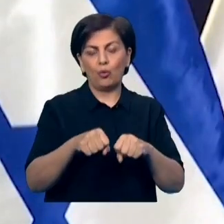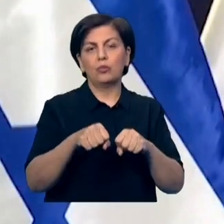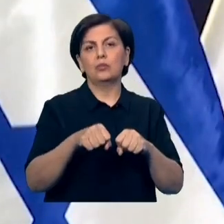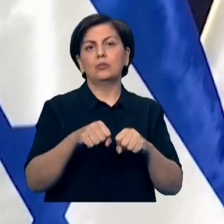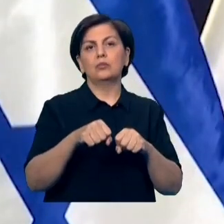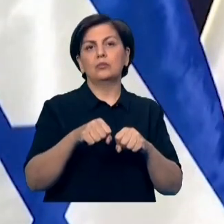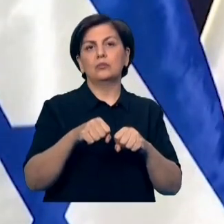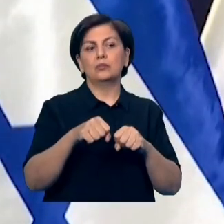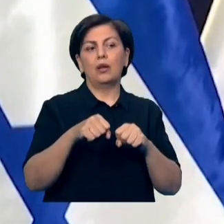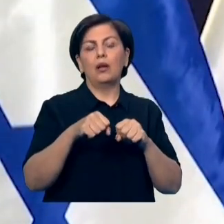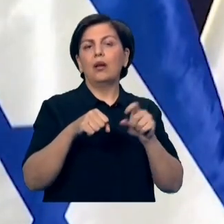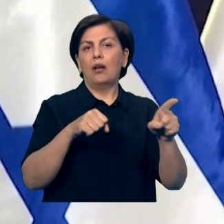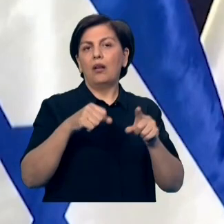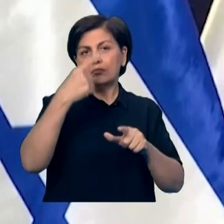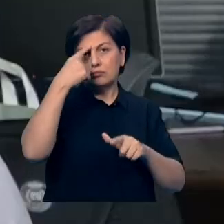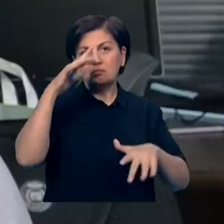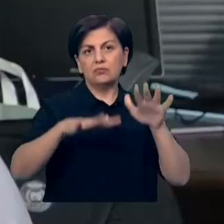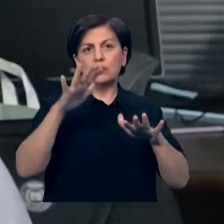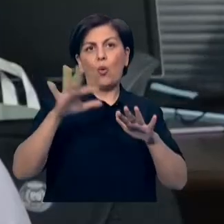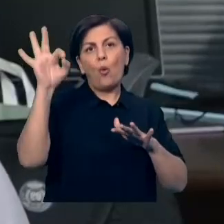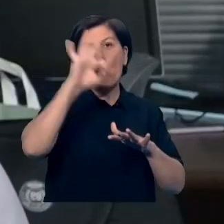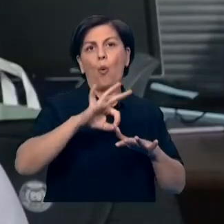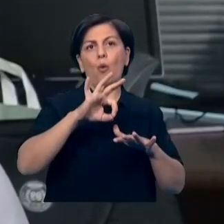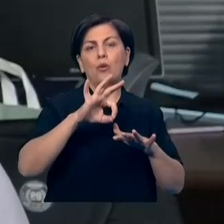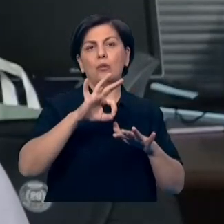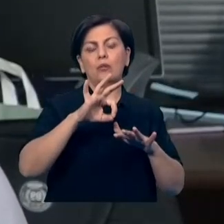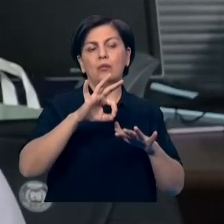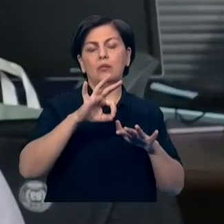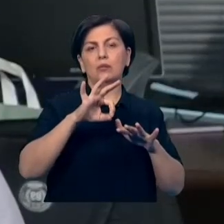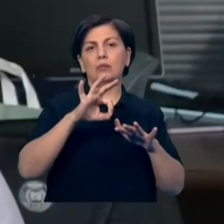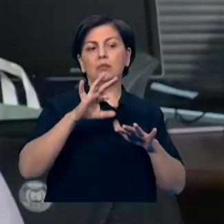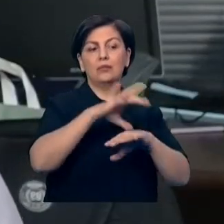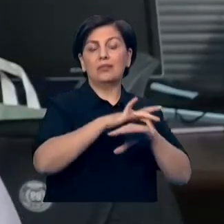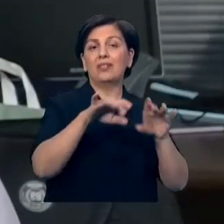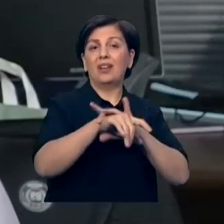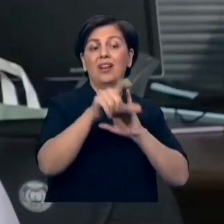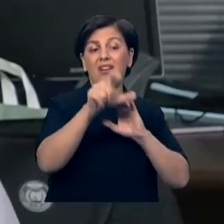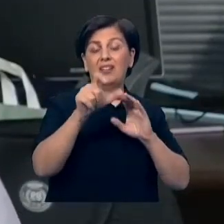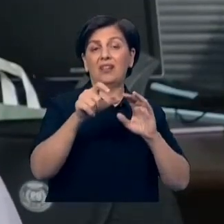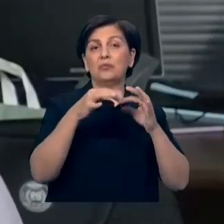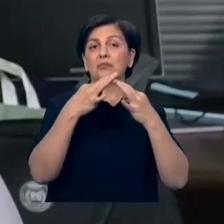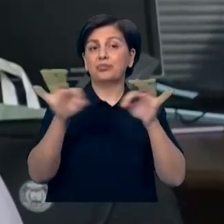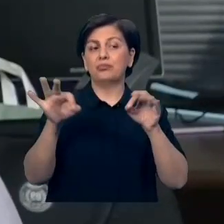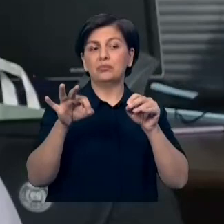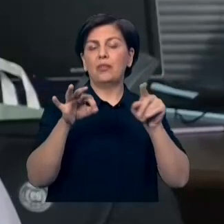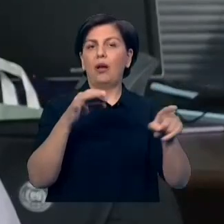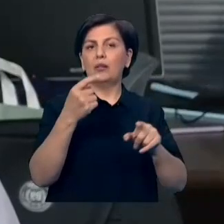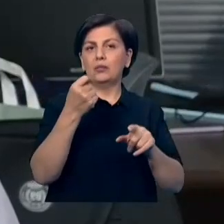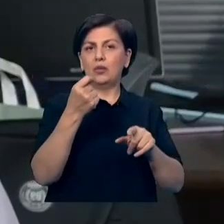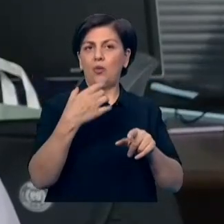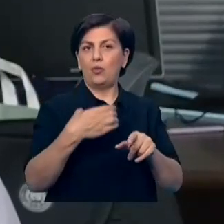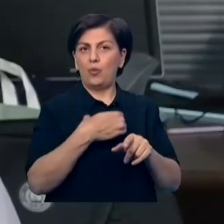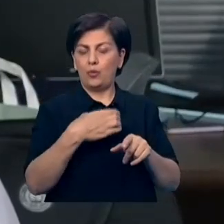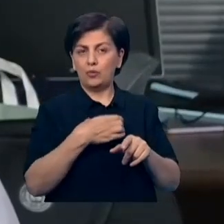üçün girovları buraxmaqda tərəddüd edir. Girovlar sərbəst bıraxılarsa, o zaman ateşkəs elan edilə